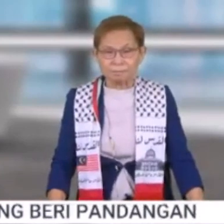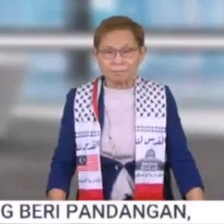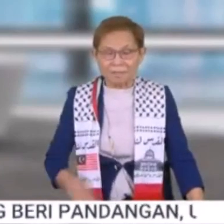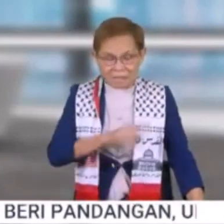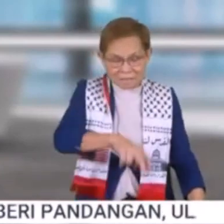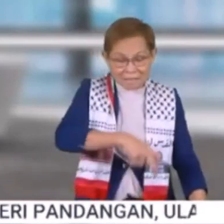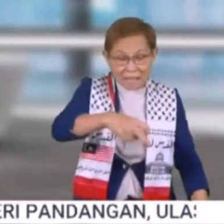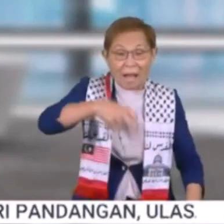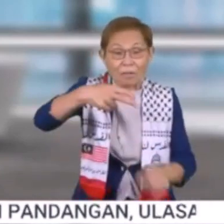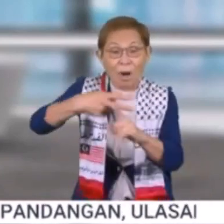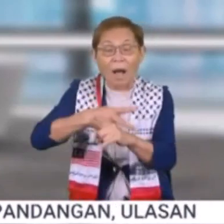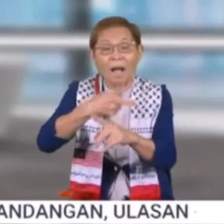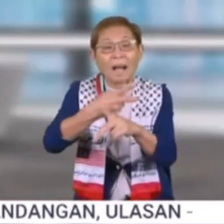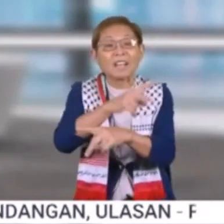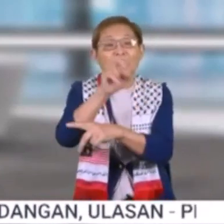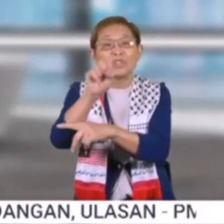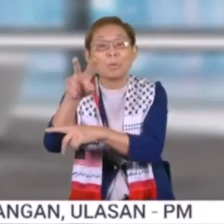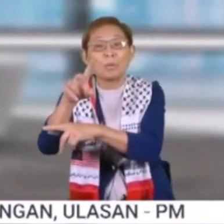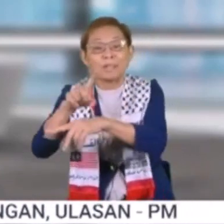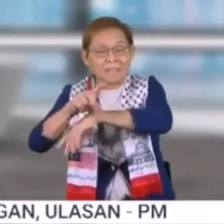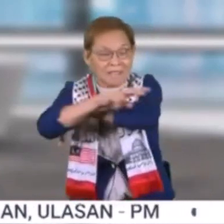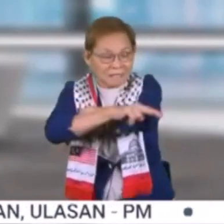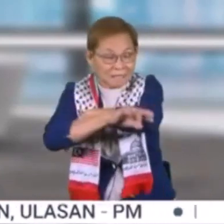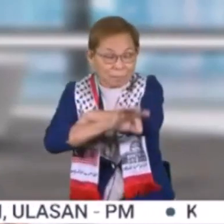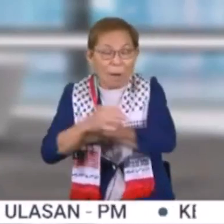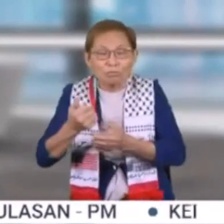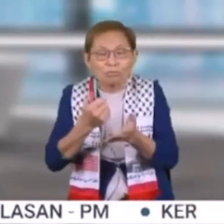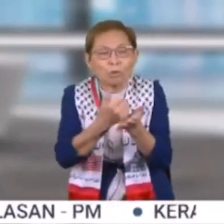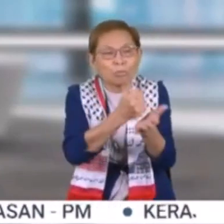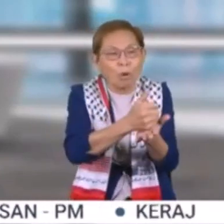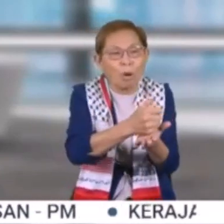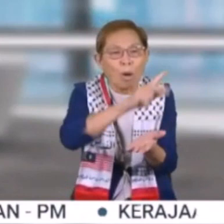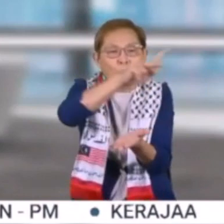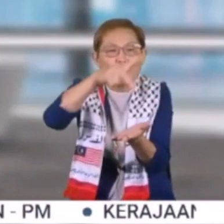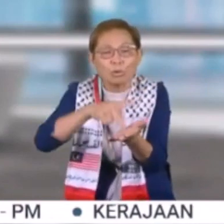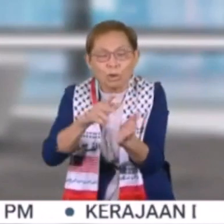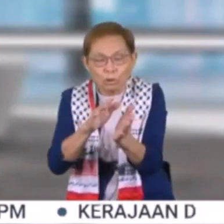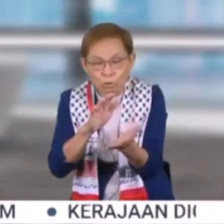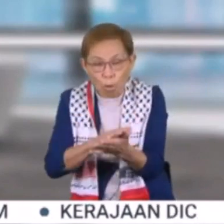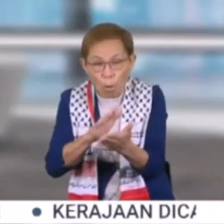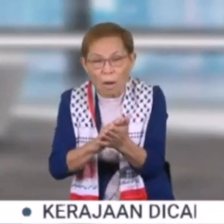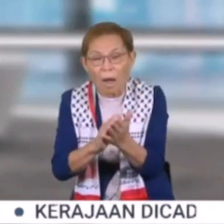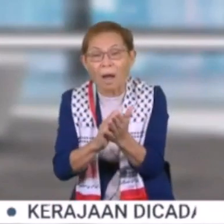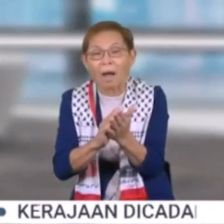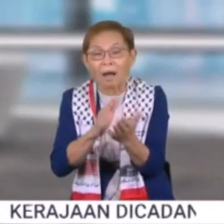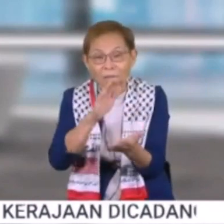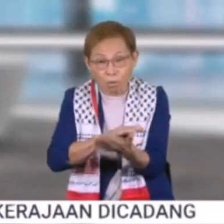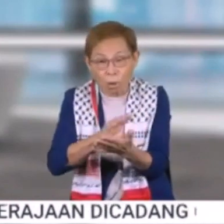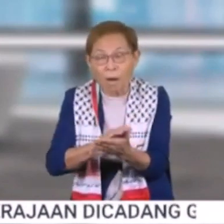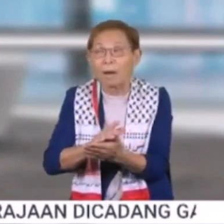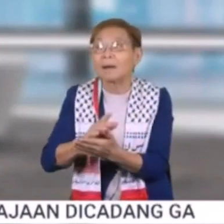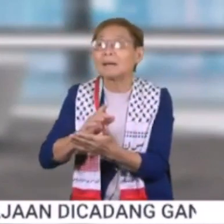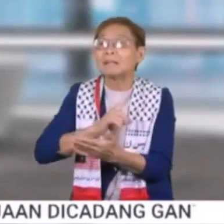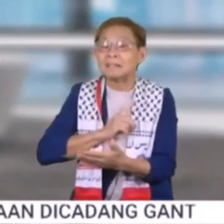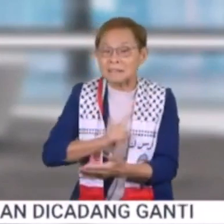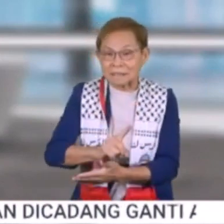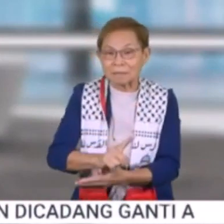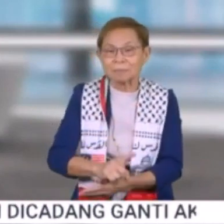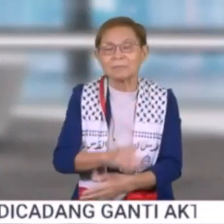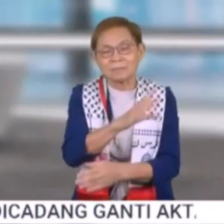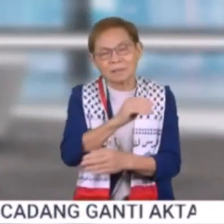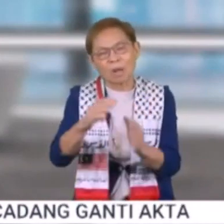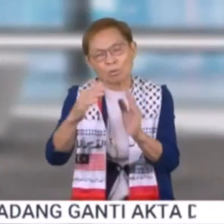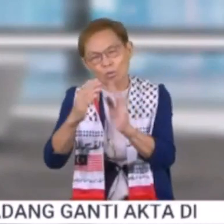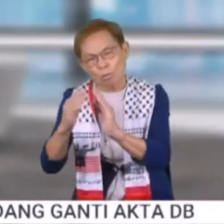Pesta Dara Jelajah Ramadan edisi ke-12 di Negeri Sembilan menyantuni penghuni Pusat Tahfiz Al-Istiqamah Lil Banat dan